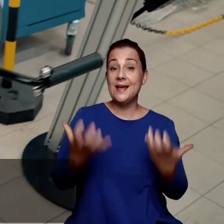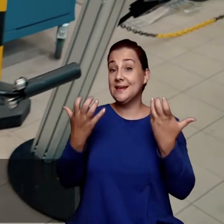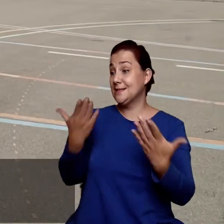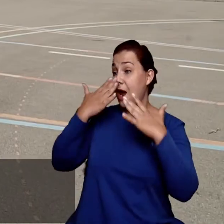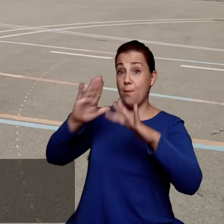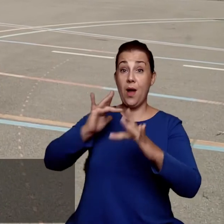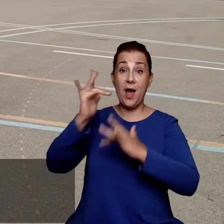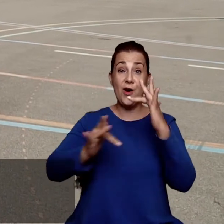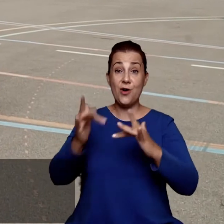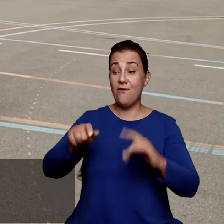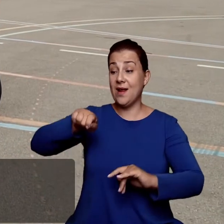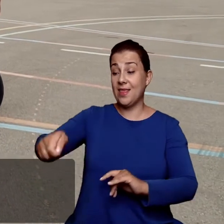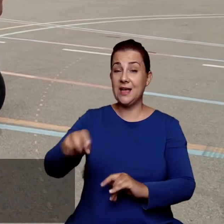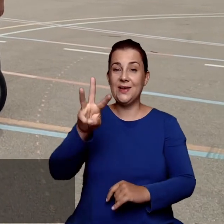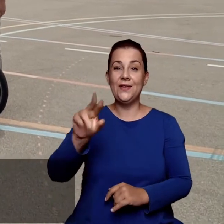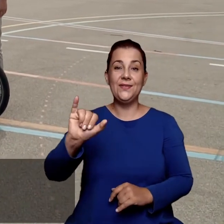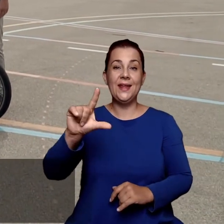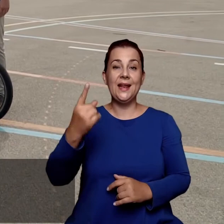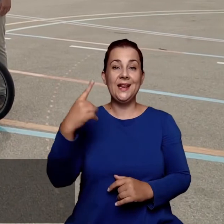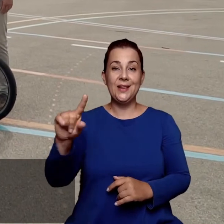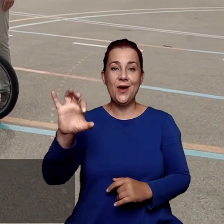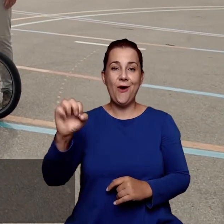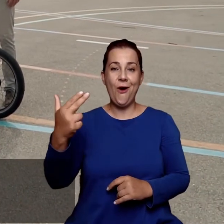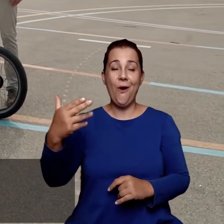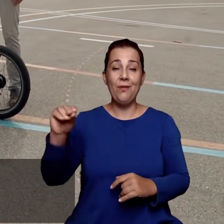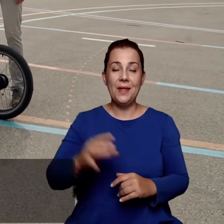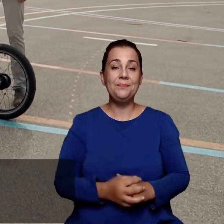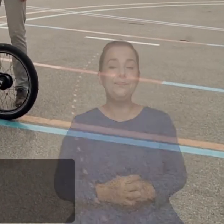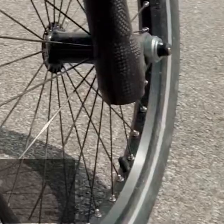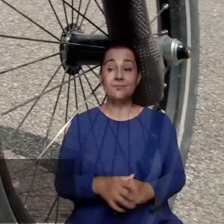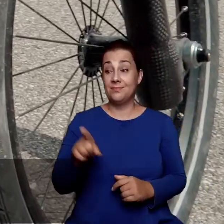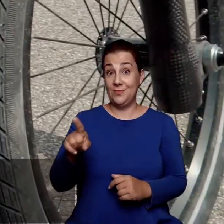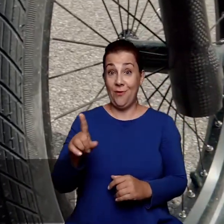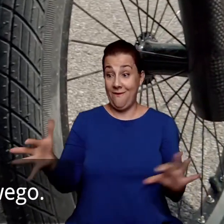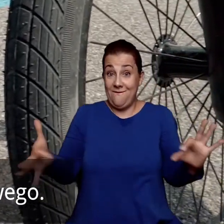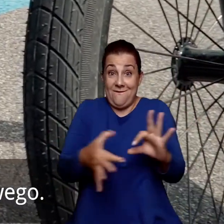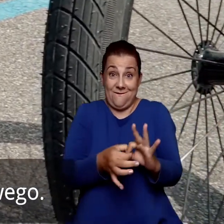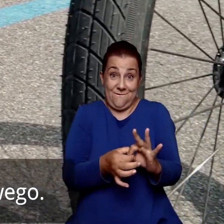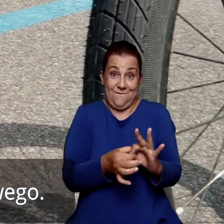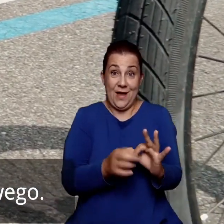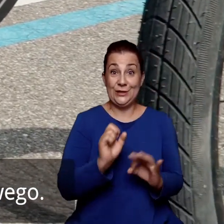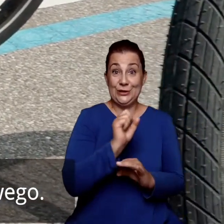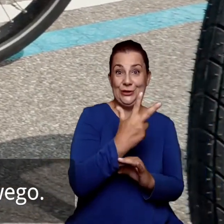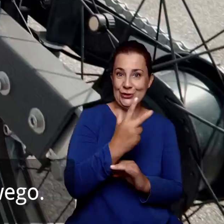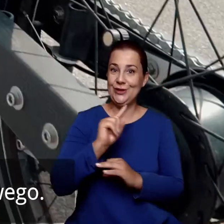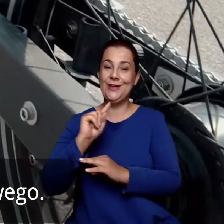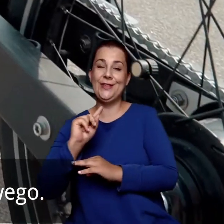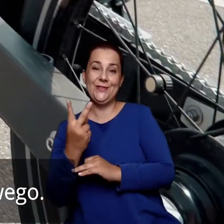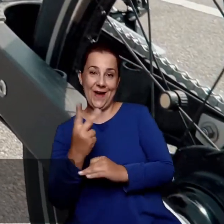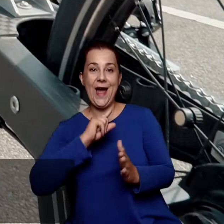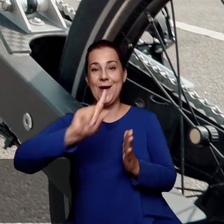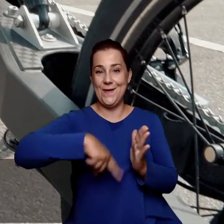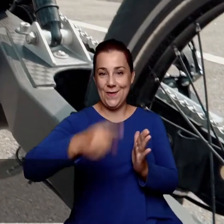Chciałbym zaprezentować rower o nazwie Wild On, który łączy w sobie zalety pojazdu trójkołowego oraz klasycznego roweru